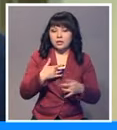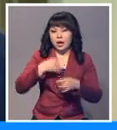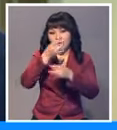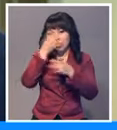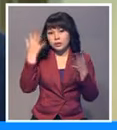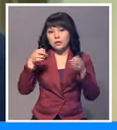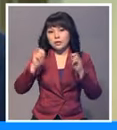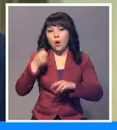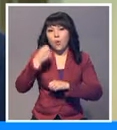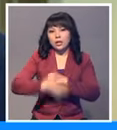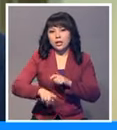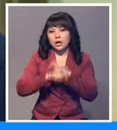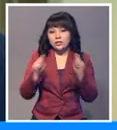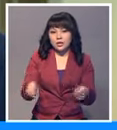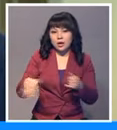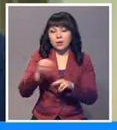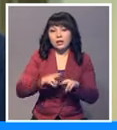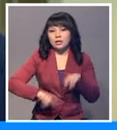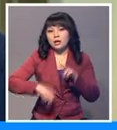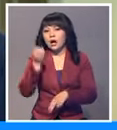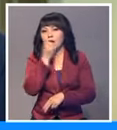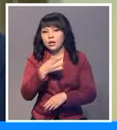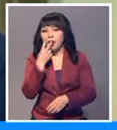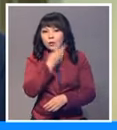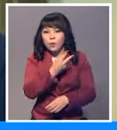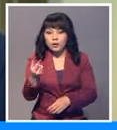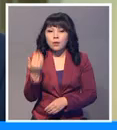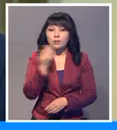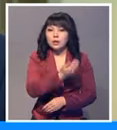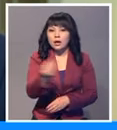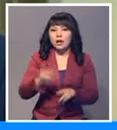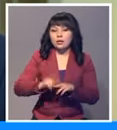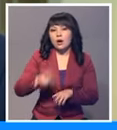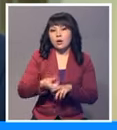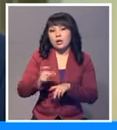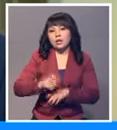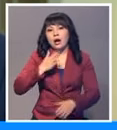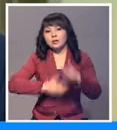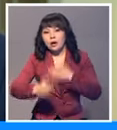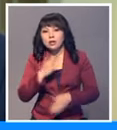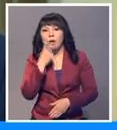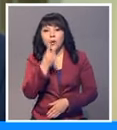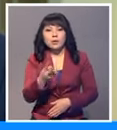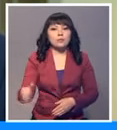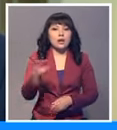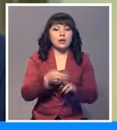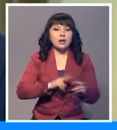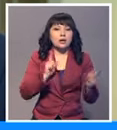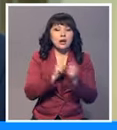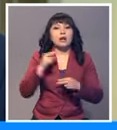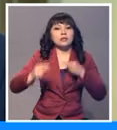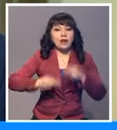көрдіңіздер. Халықтың көңіл күйі жақсы екенін көріп, мен де үлкен қуанышпенен оларменен